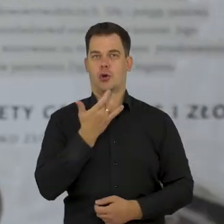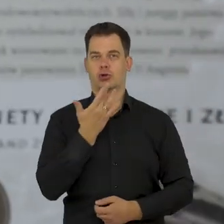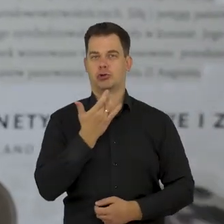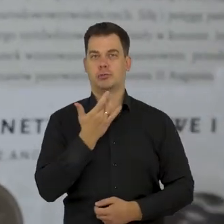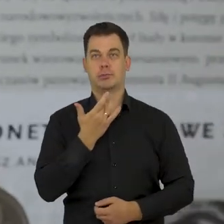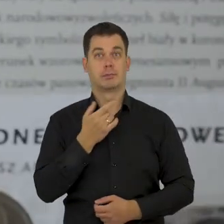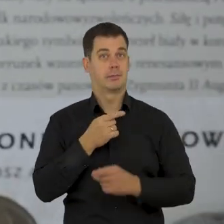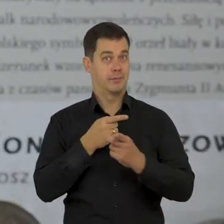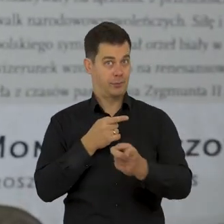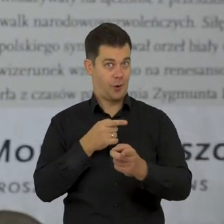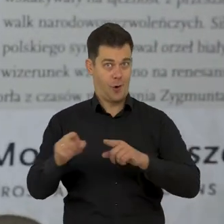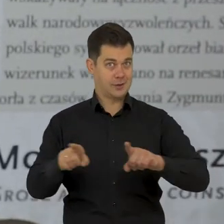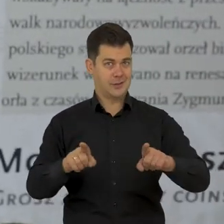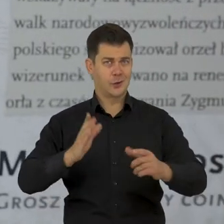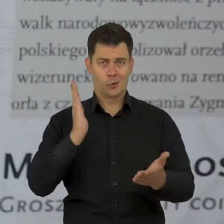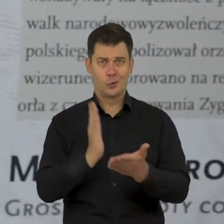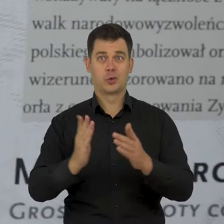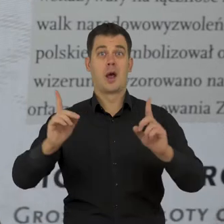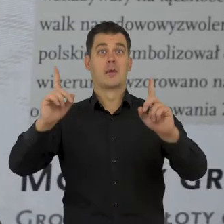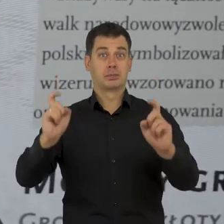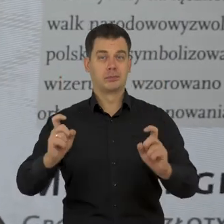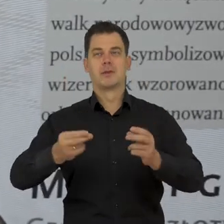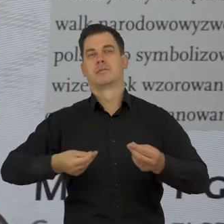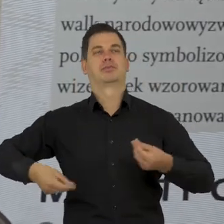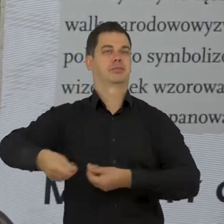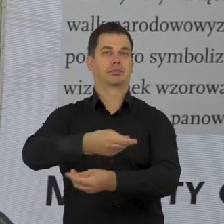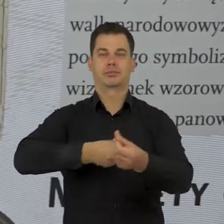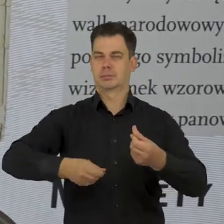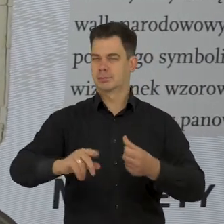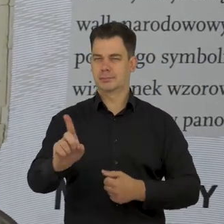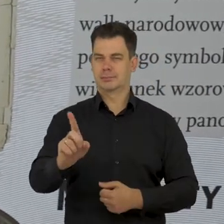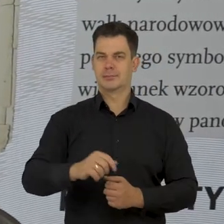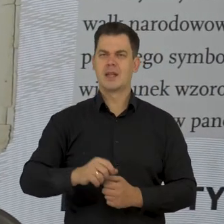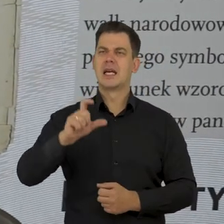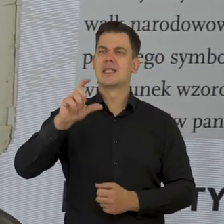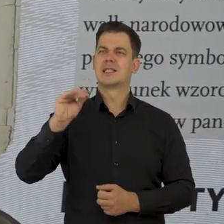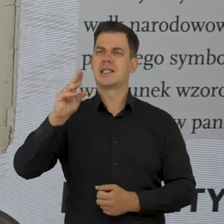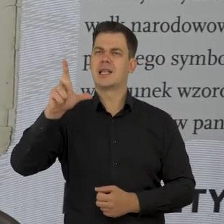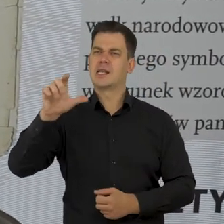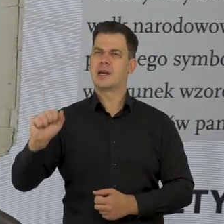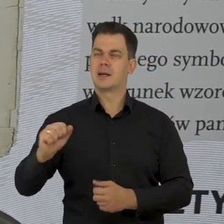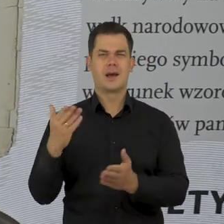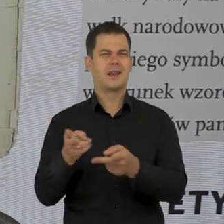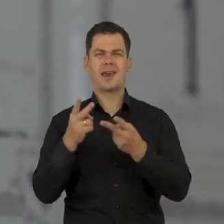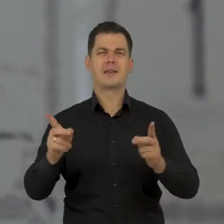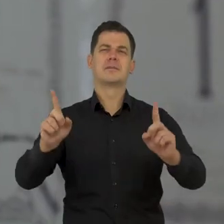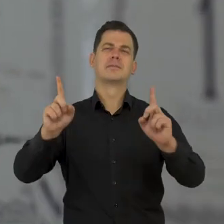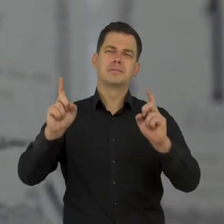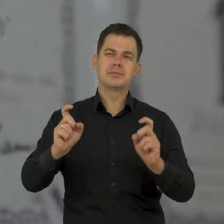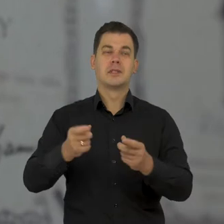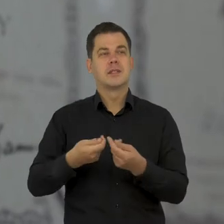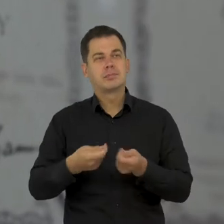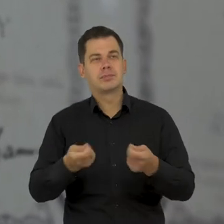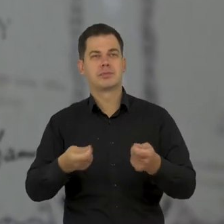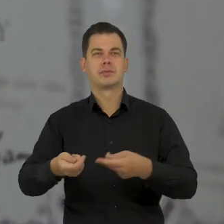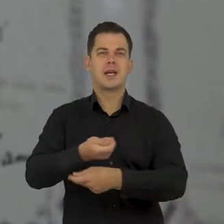będzie dzielił się na 100 groszy. Ale to wcale nie oznaczało, że złoty wszedł do obiegu. Pani Cecylio, to kiedy